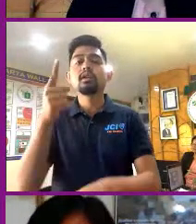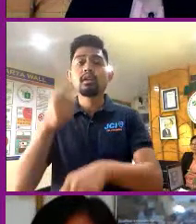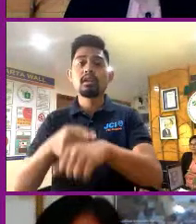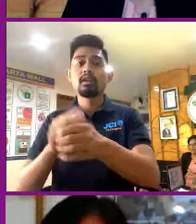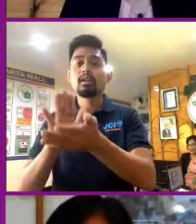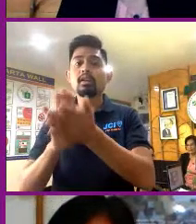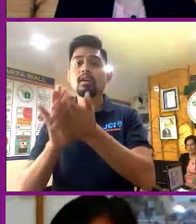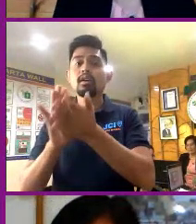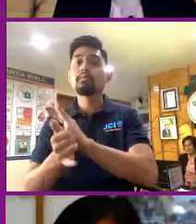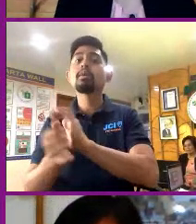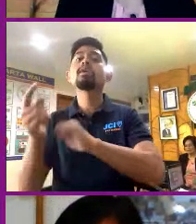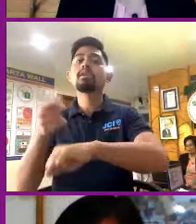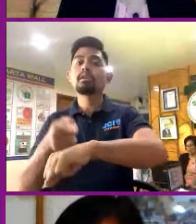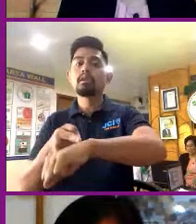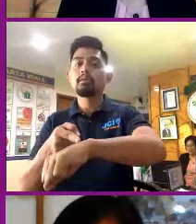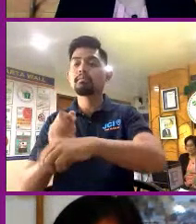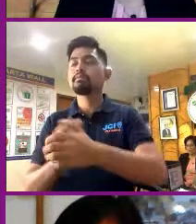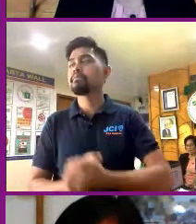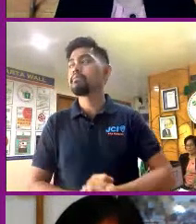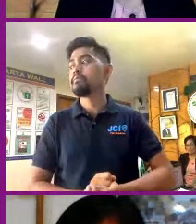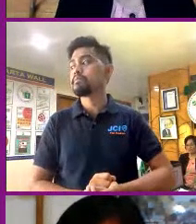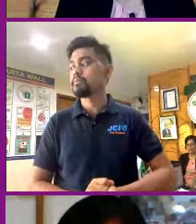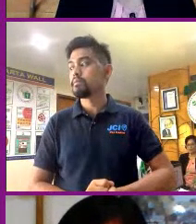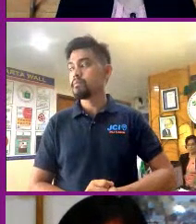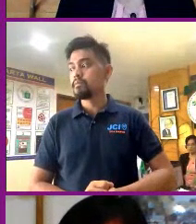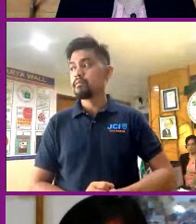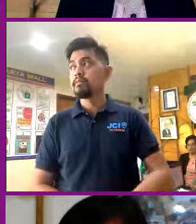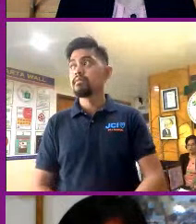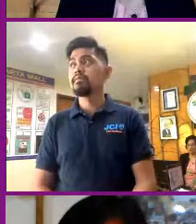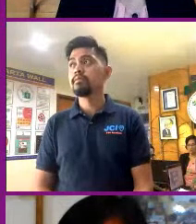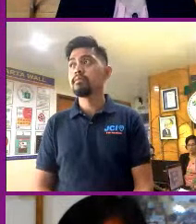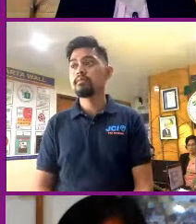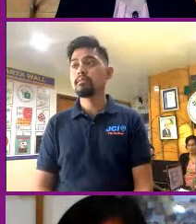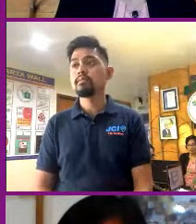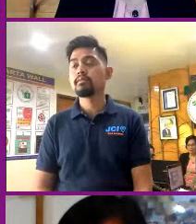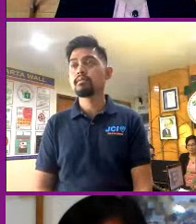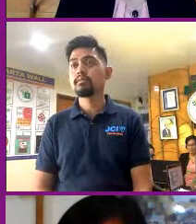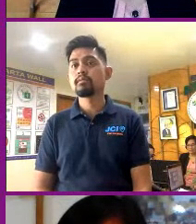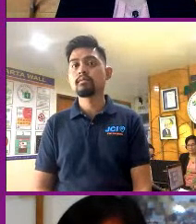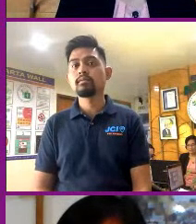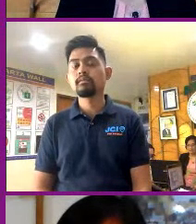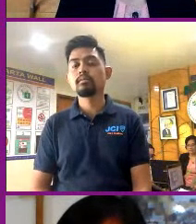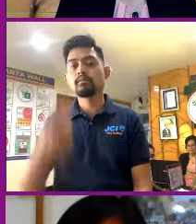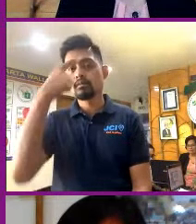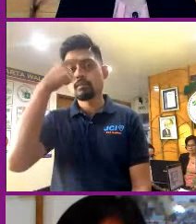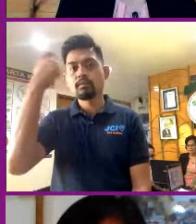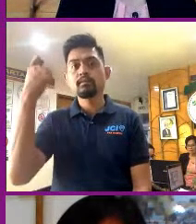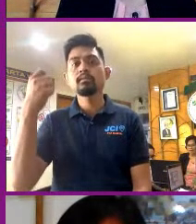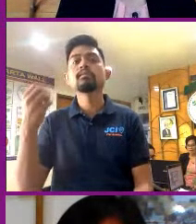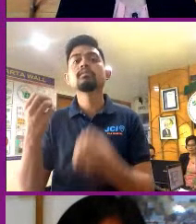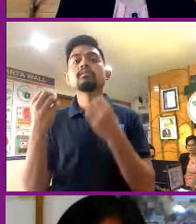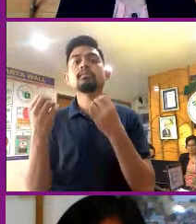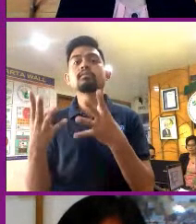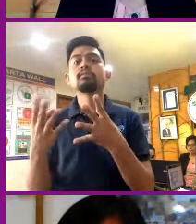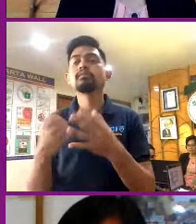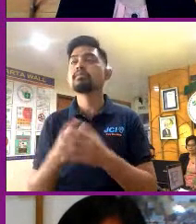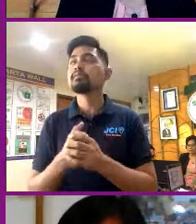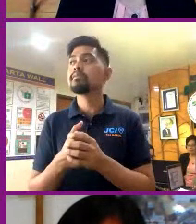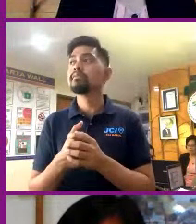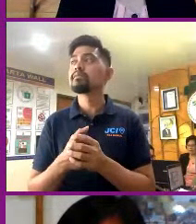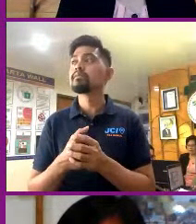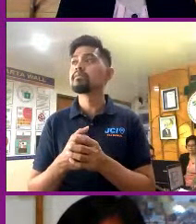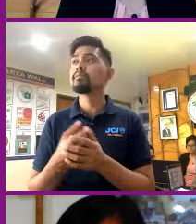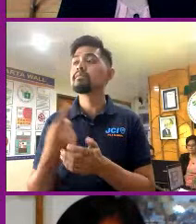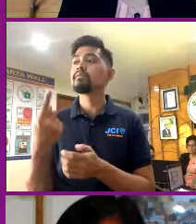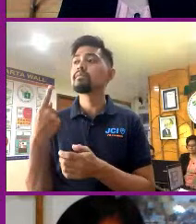Siguro naman, hindi lahat na ganyan ang magiging situation. Kasi may mga ano din eh, may